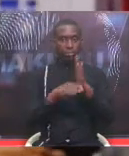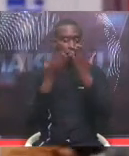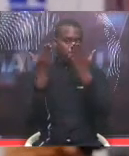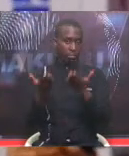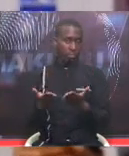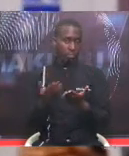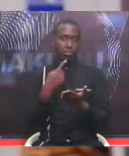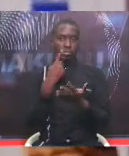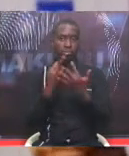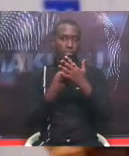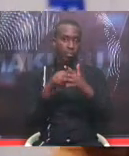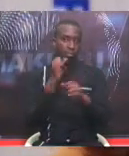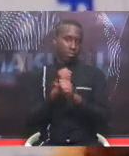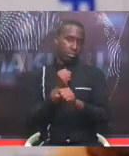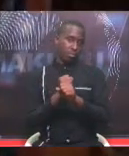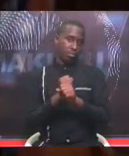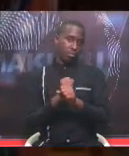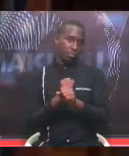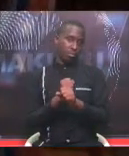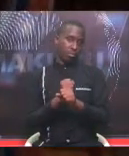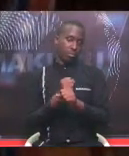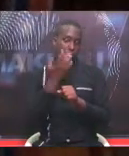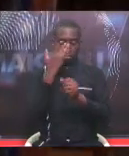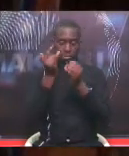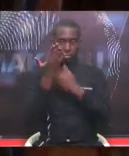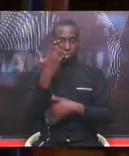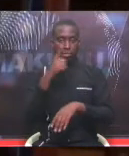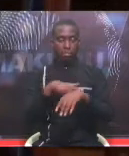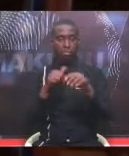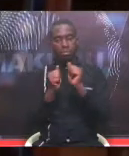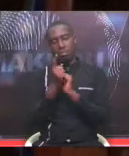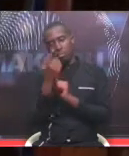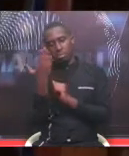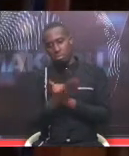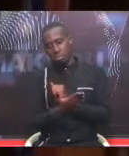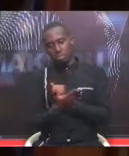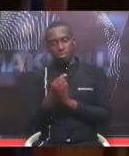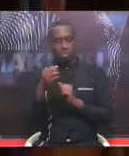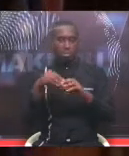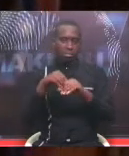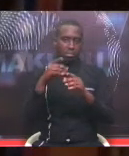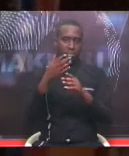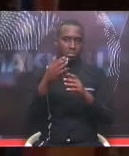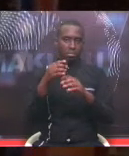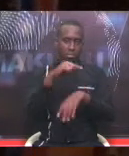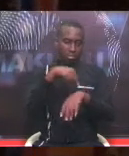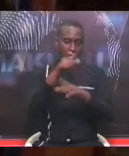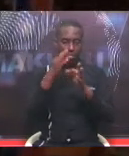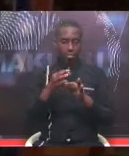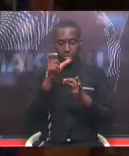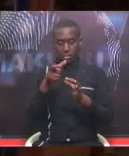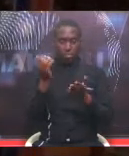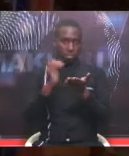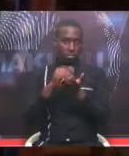ni uko batangira gukora mu gitondo saa 11 n'igice saa 11 muri amasaha nicyo umuntu yakongera gukurikirana kugira